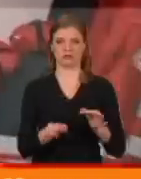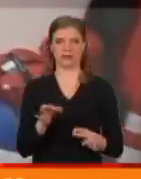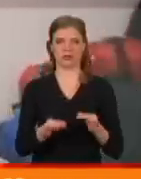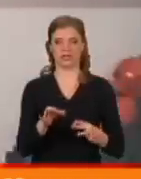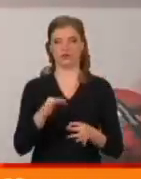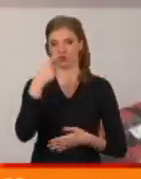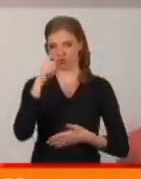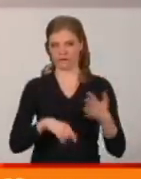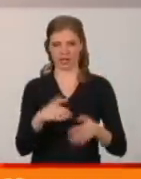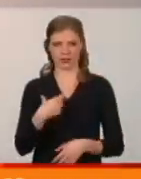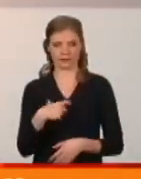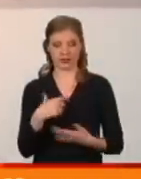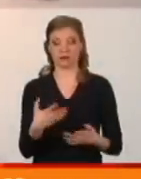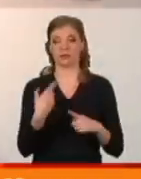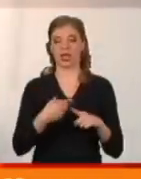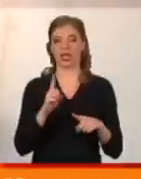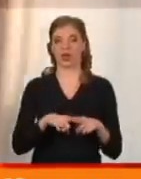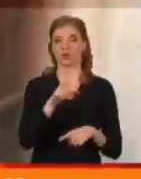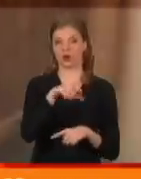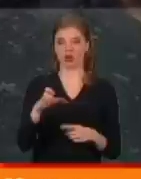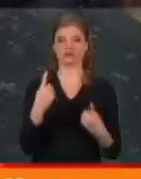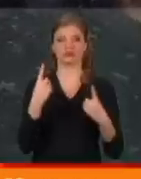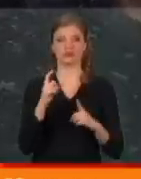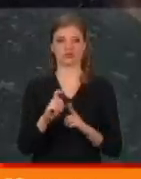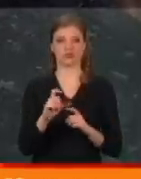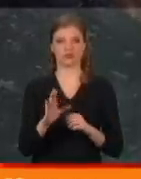справедливость, уверенные в себе, то есть это граждане с большой буквы.